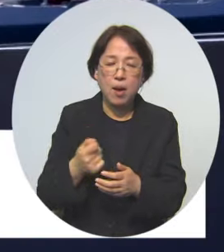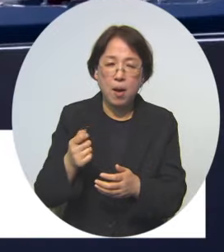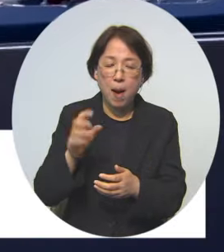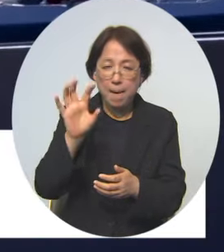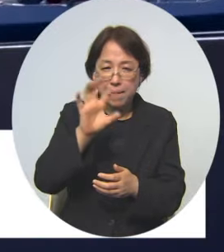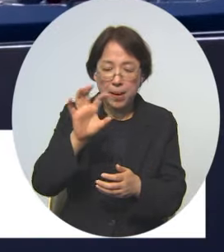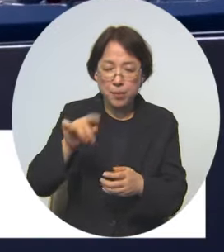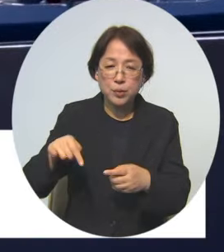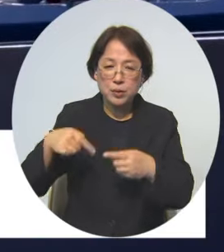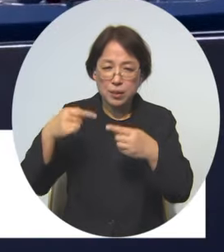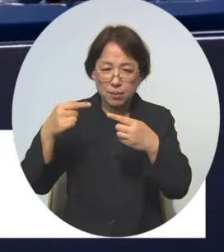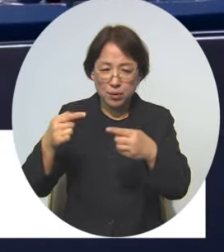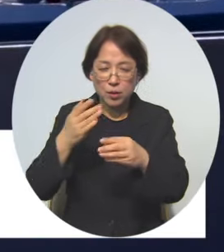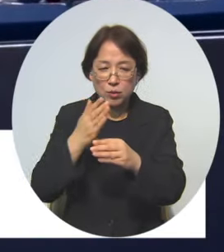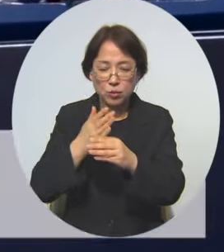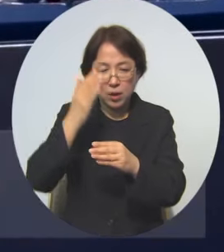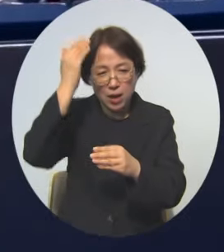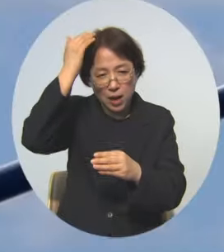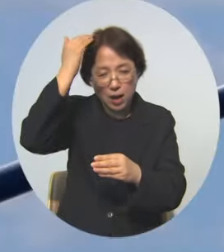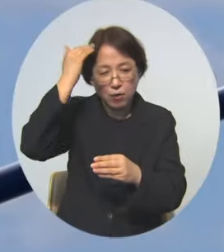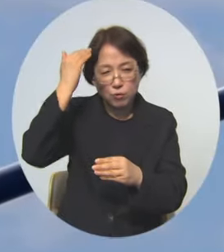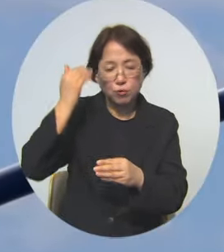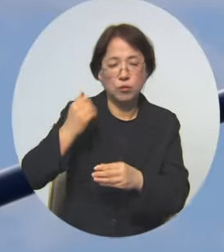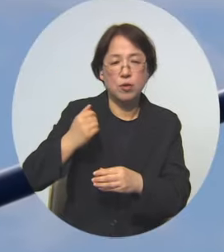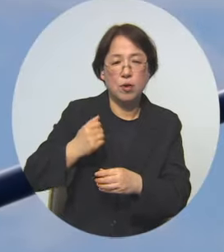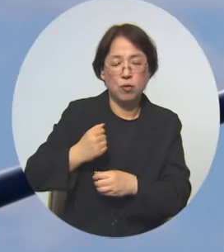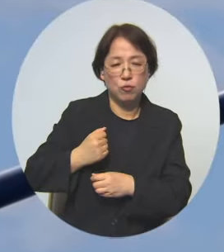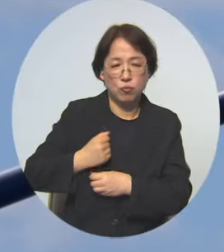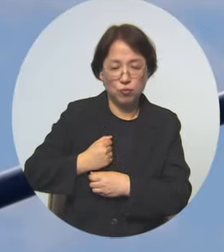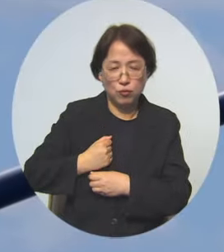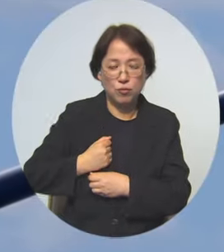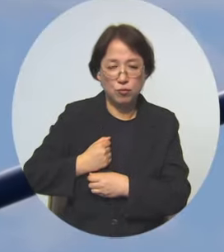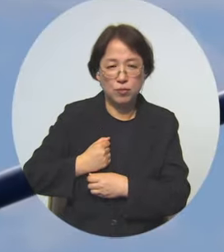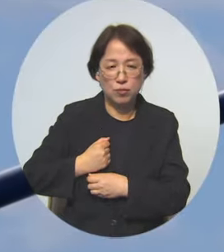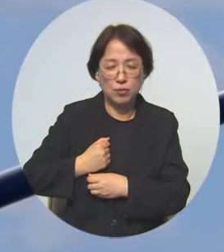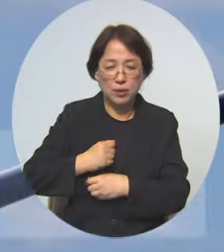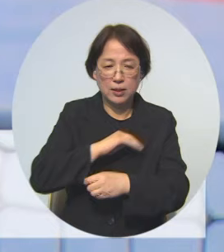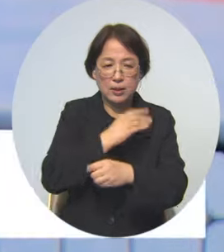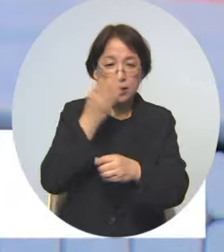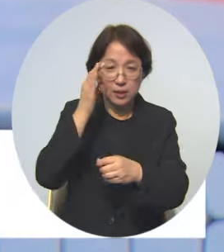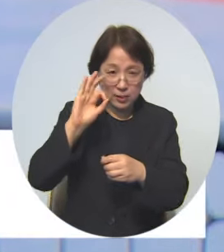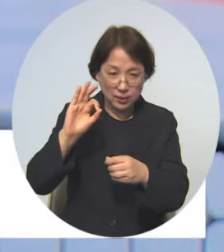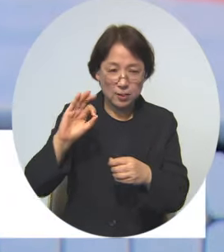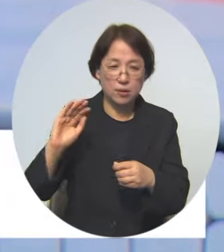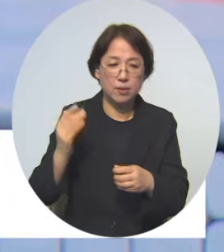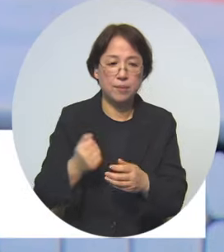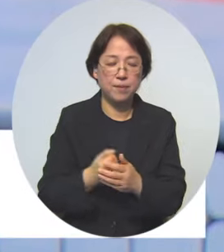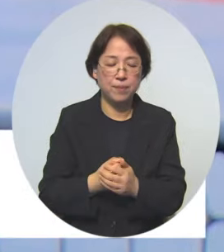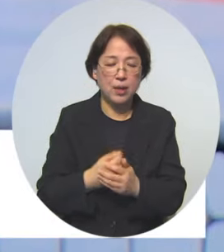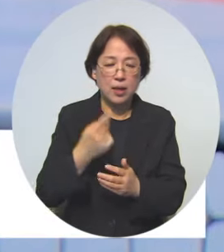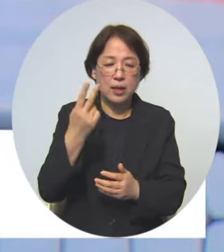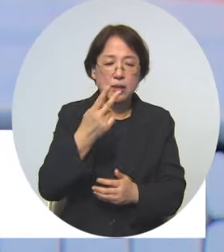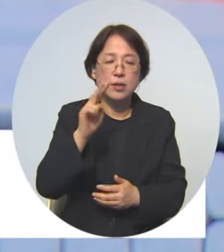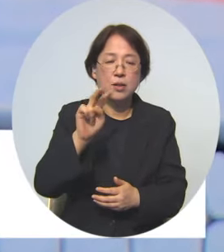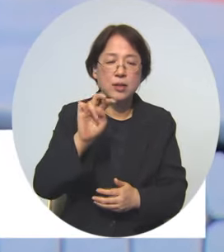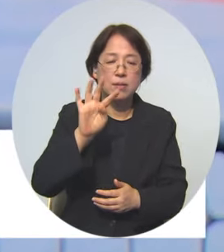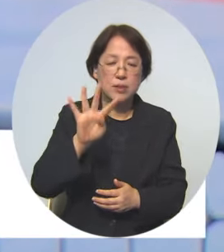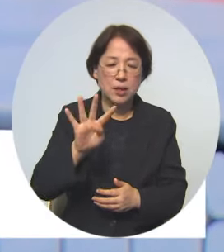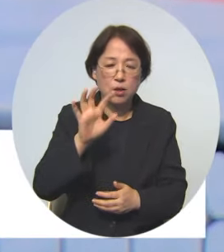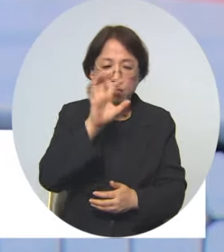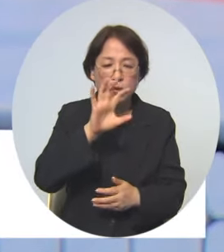거듭되면서 한국 해군의 능력을 국제적으로 인정받게 된 겁니다. 2024년 환태평양